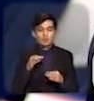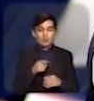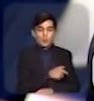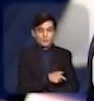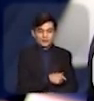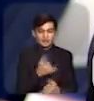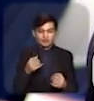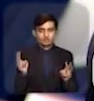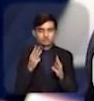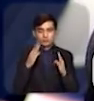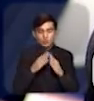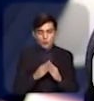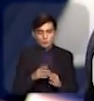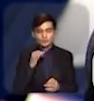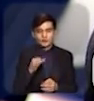үйлерді сауда